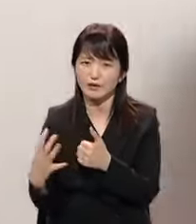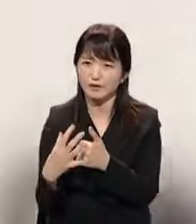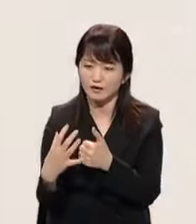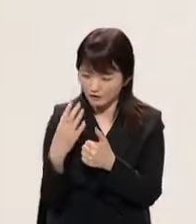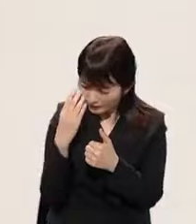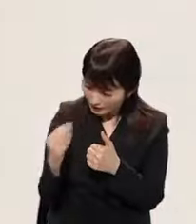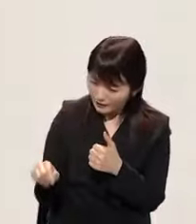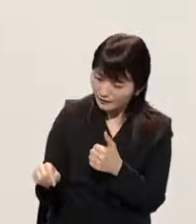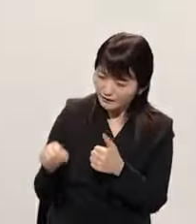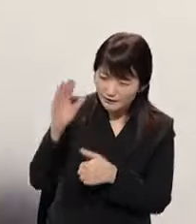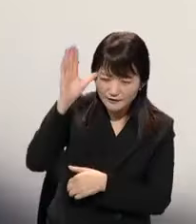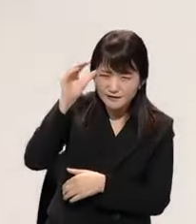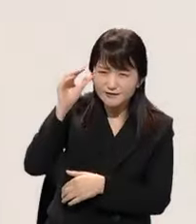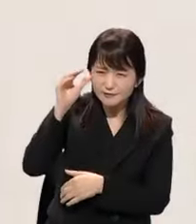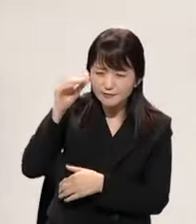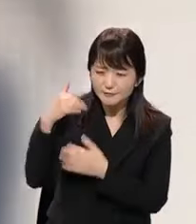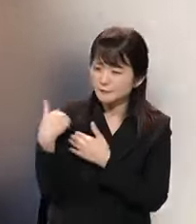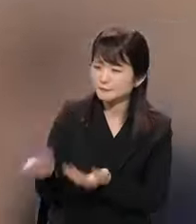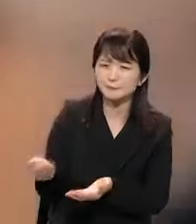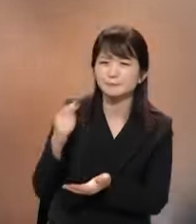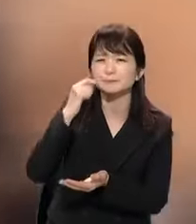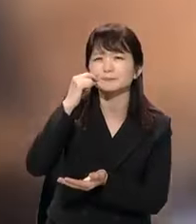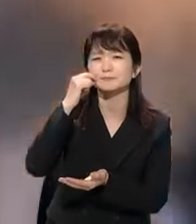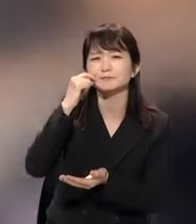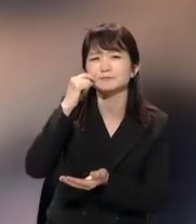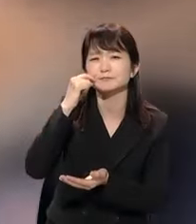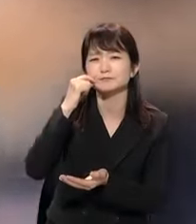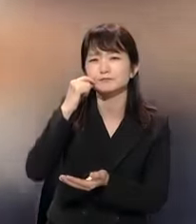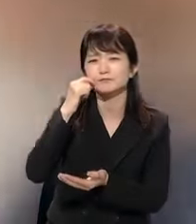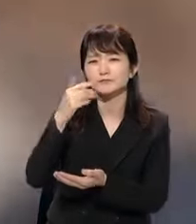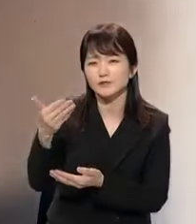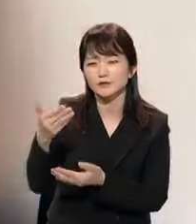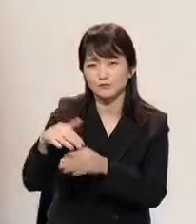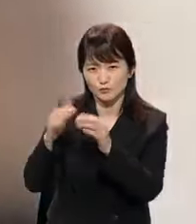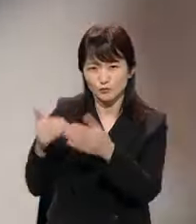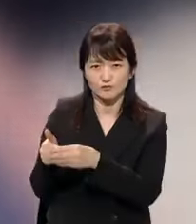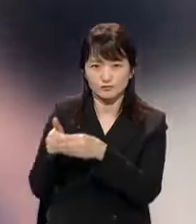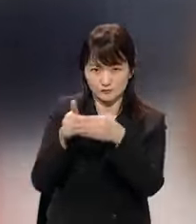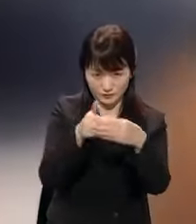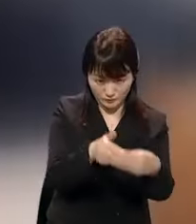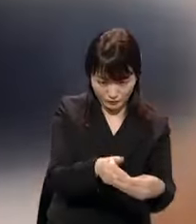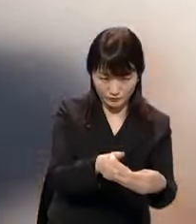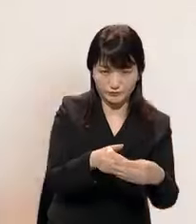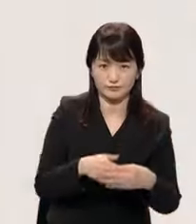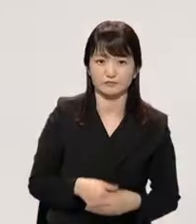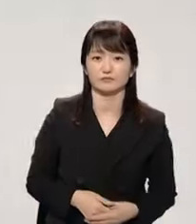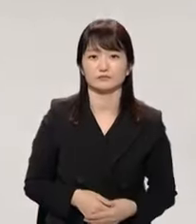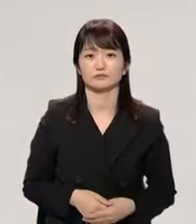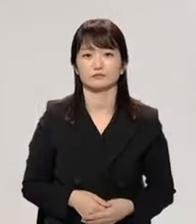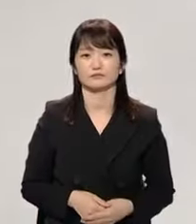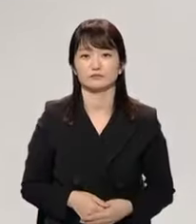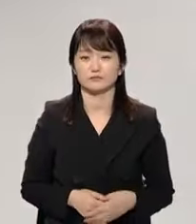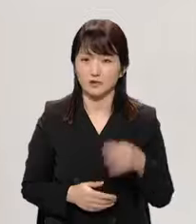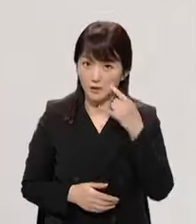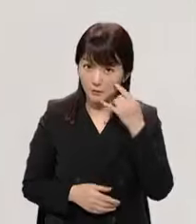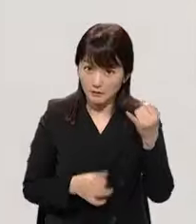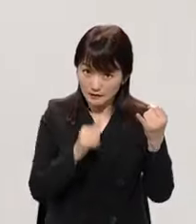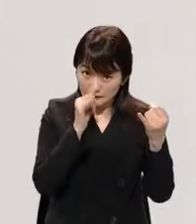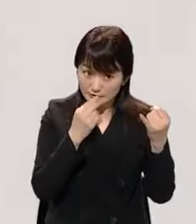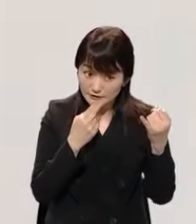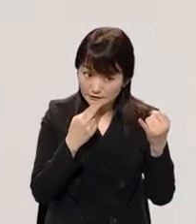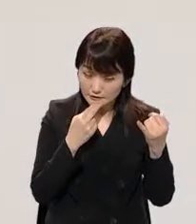이를 본 남성은 강아지들을 그냥 두고 갈 수가 없었습니다. 아홉 마리 모두를 데리고 집으로 향했는데요. 행여나 어미가 있을까,